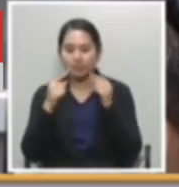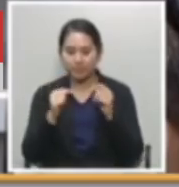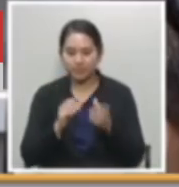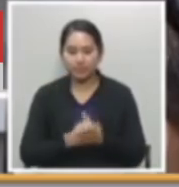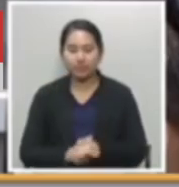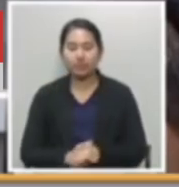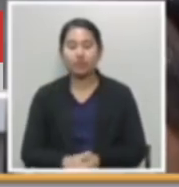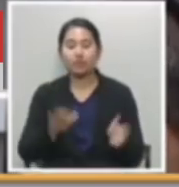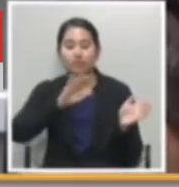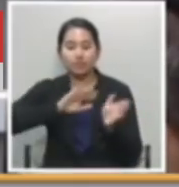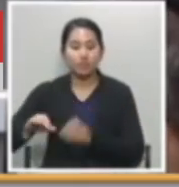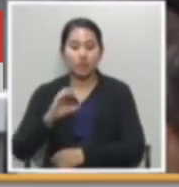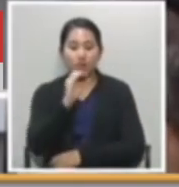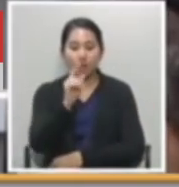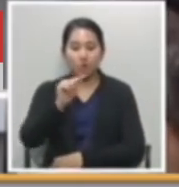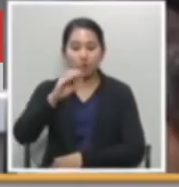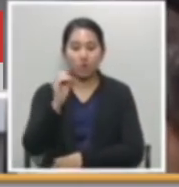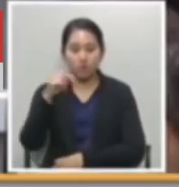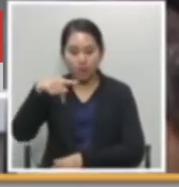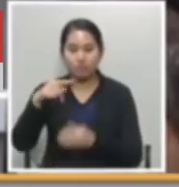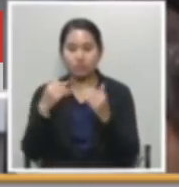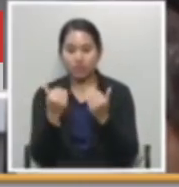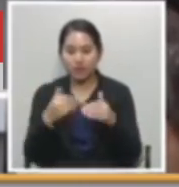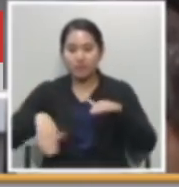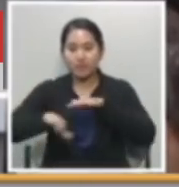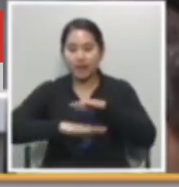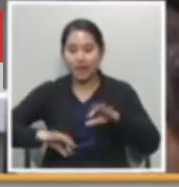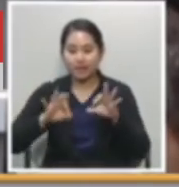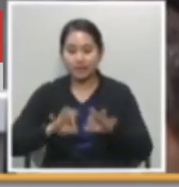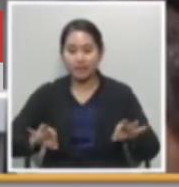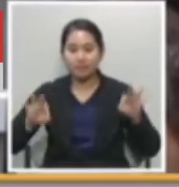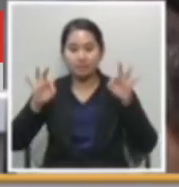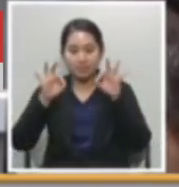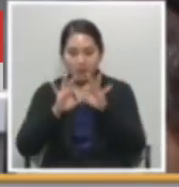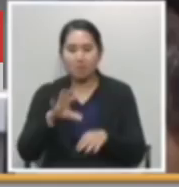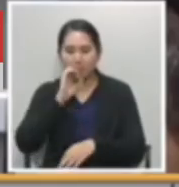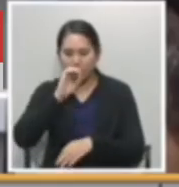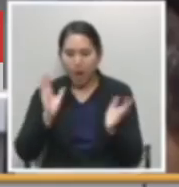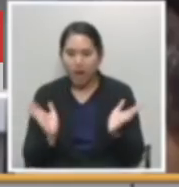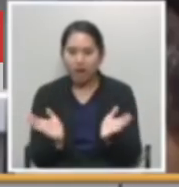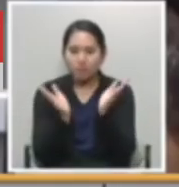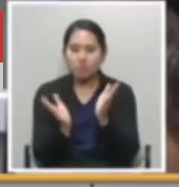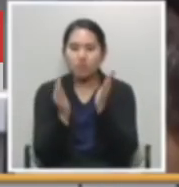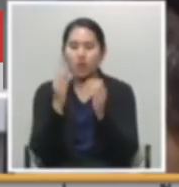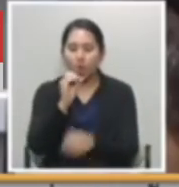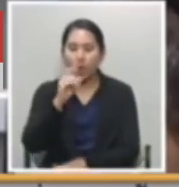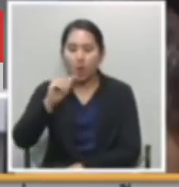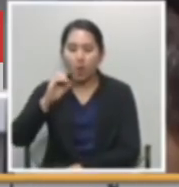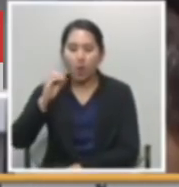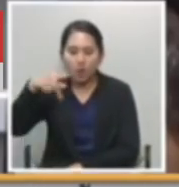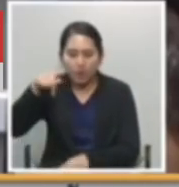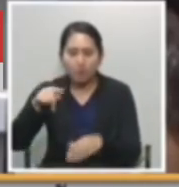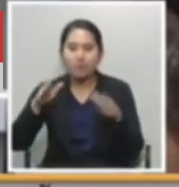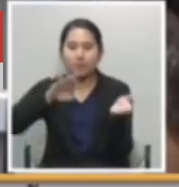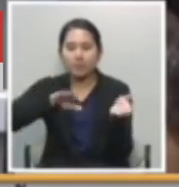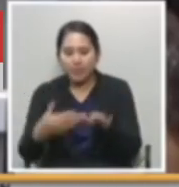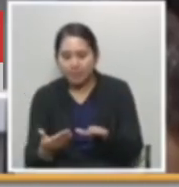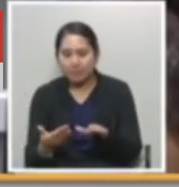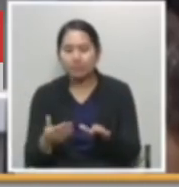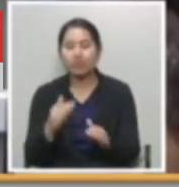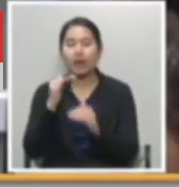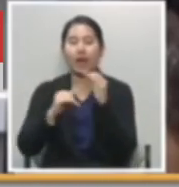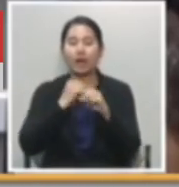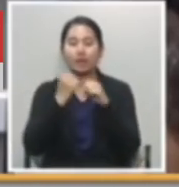โอท็อปนะครับท่านดูนะครับเป็นฐานสำคัญวันนี้ของอีคอมเมิร์ซบอกว่าจะสนับสนุนวันนี้โอท็อปมันเจ๊งอีคอมเมิร์ซมันจะไปได้ยังไ